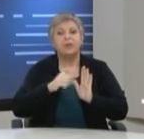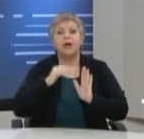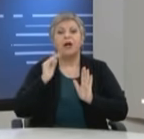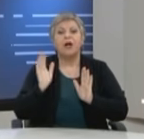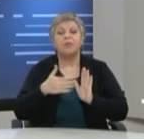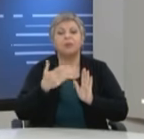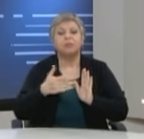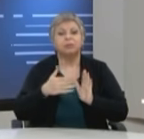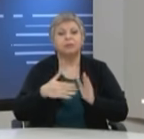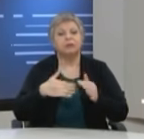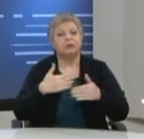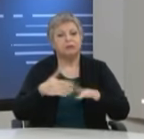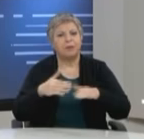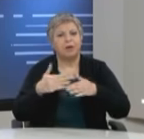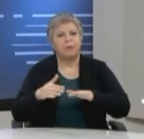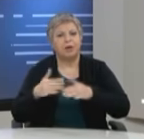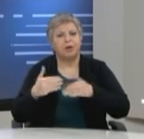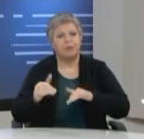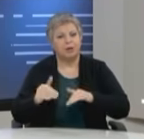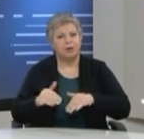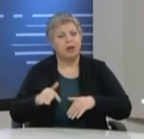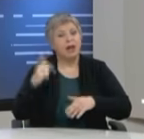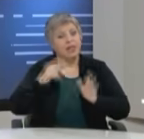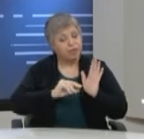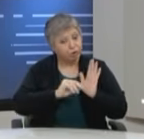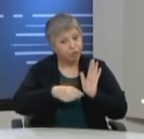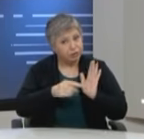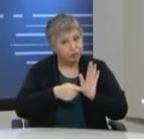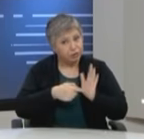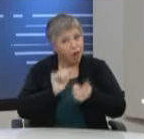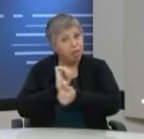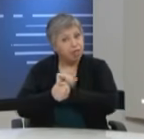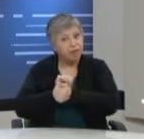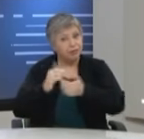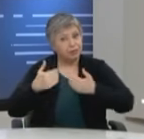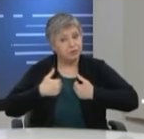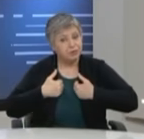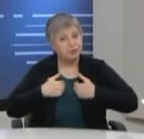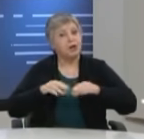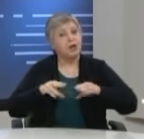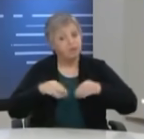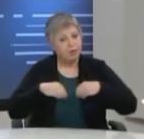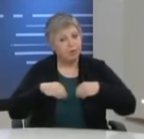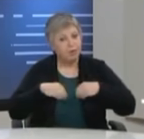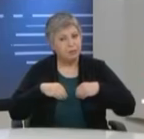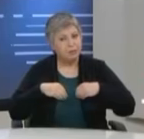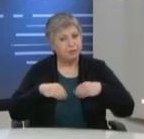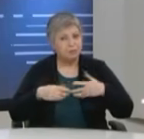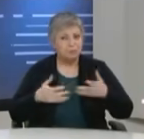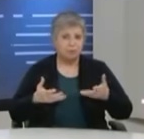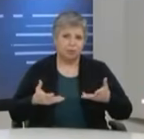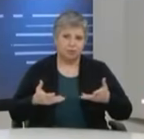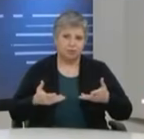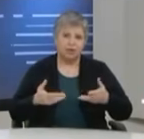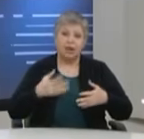ξεχωριστού κεφαλαίου, επειδή αυτό ορίζει η συμφωνία που υπογράψατε? Θέλω λοιπόν από εδώ να στείλω